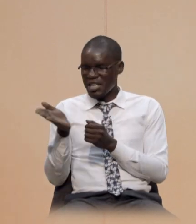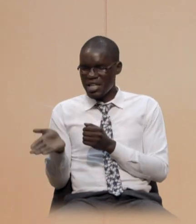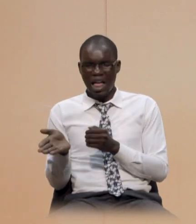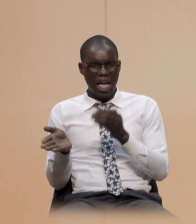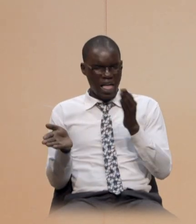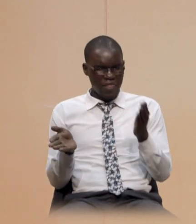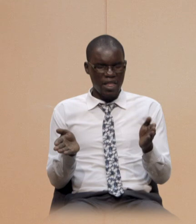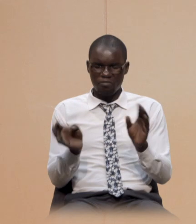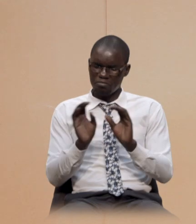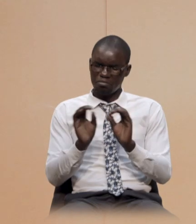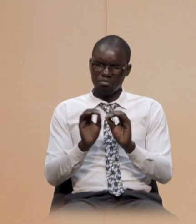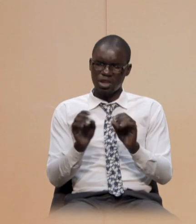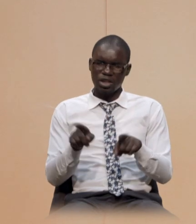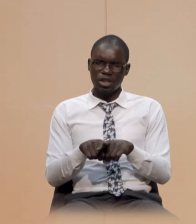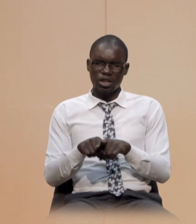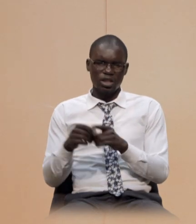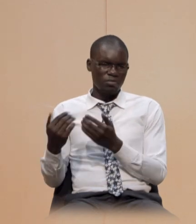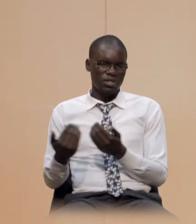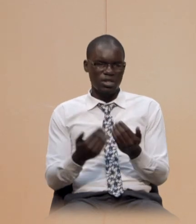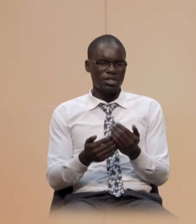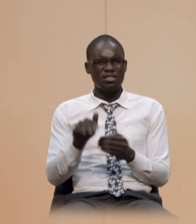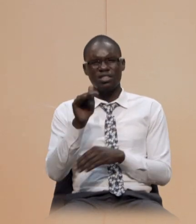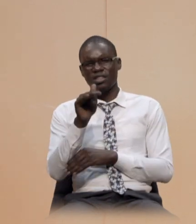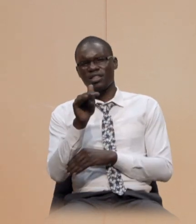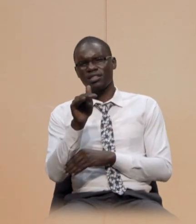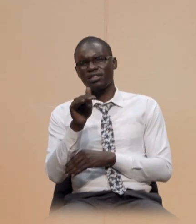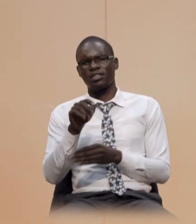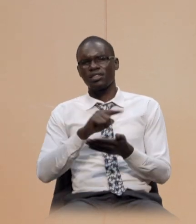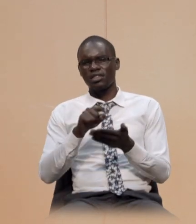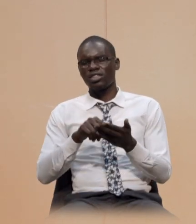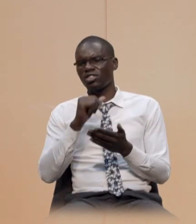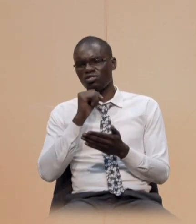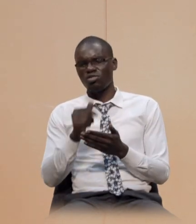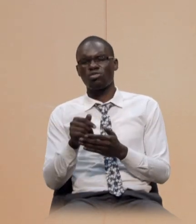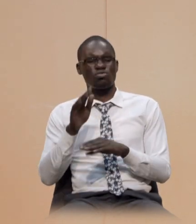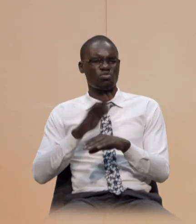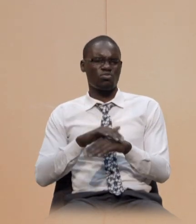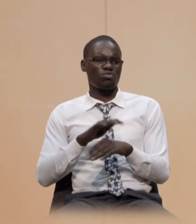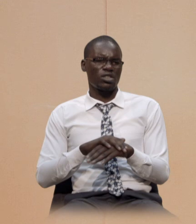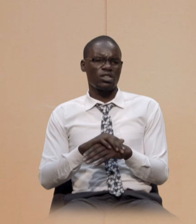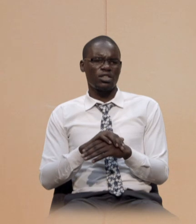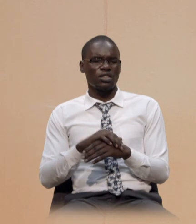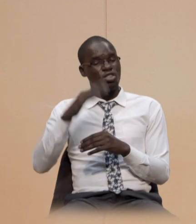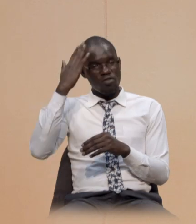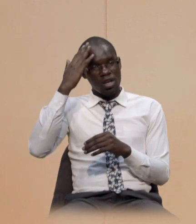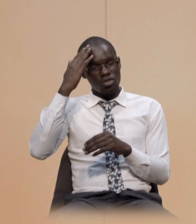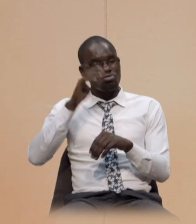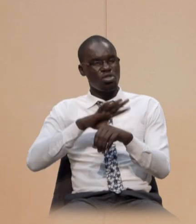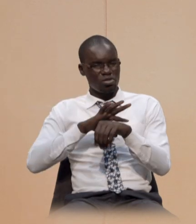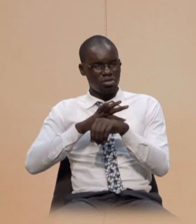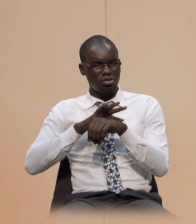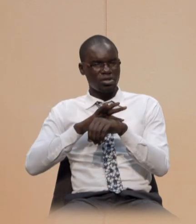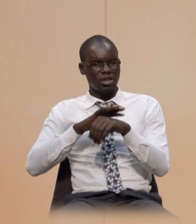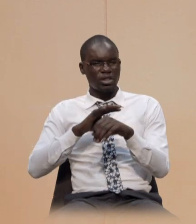hapa kesho. Baka watoto wanashindwa, this is not fair. Nasikia wanajua Kiingereza hiyo chao